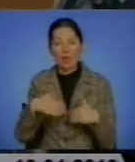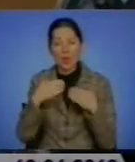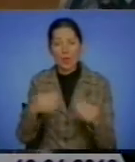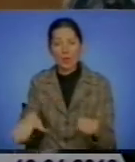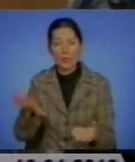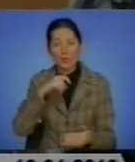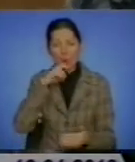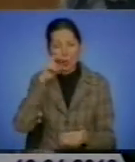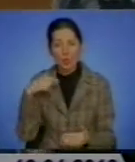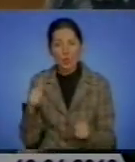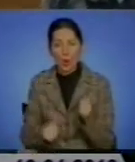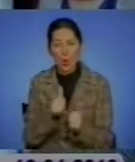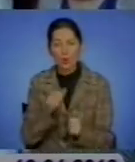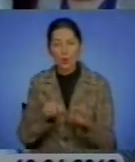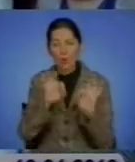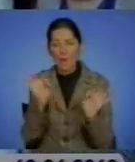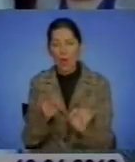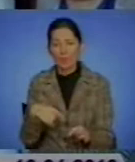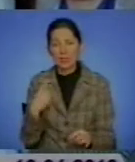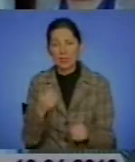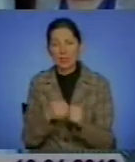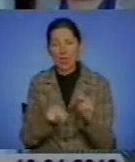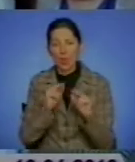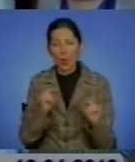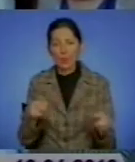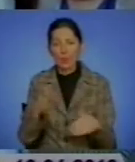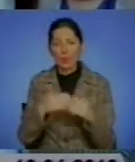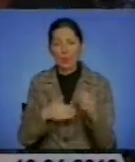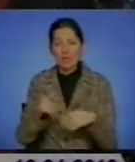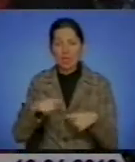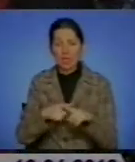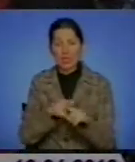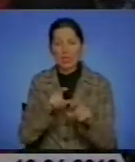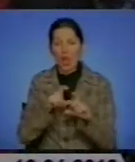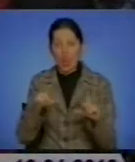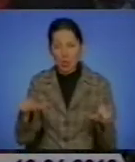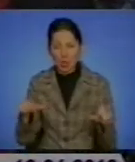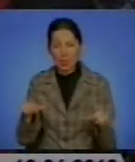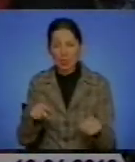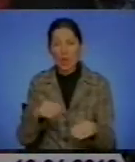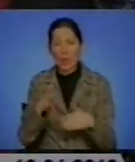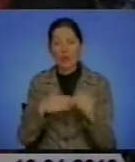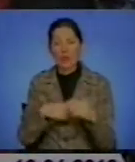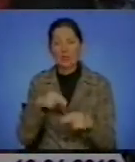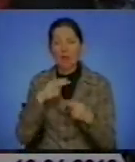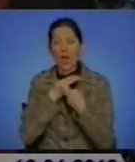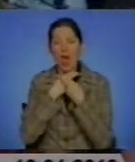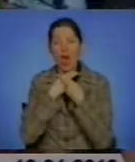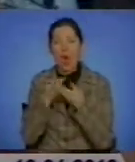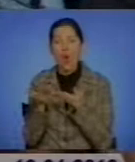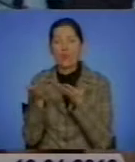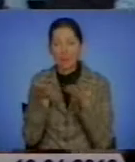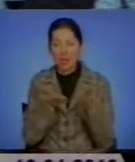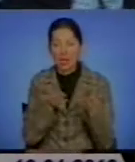конкурсу фахової майстерності серед учнів професійно-технічних навчальних закладів з професії офіціант. Учасники змагалися